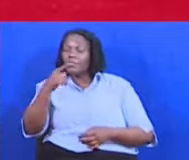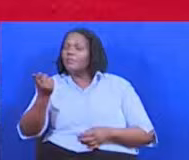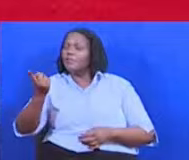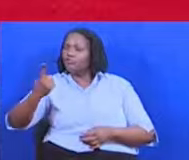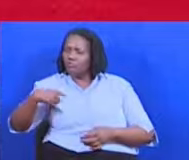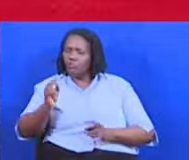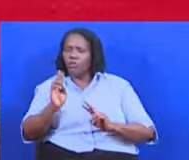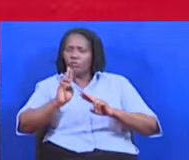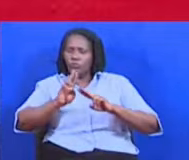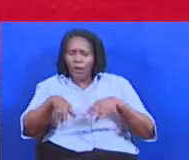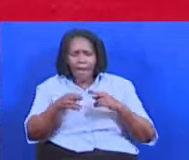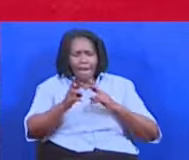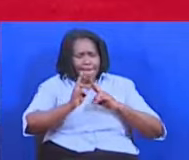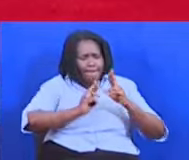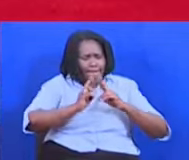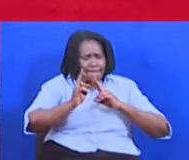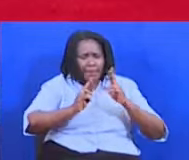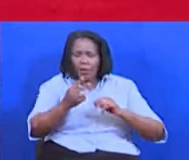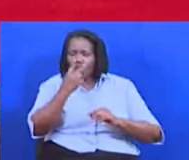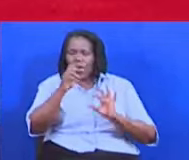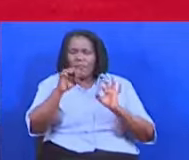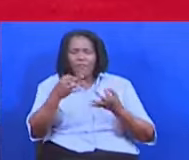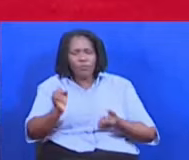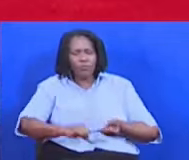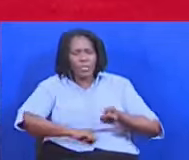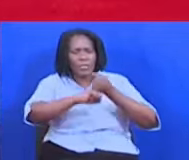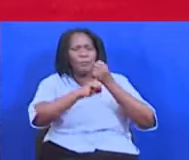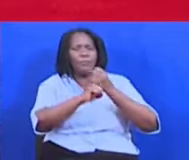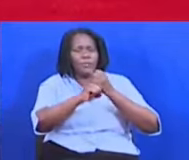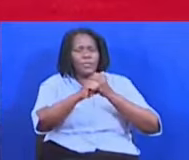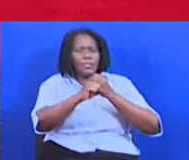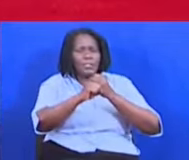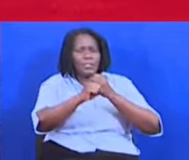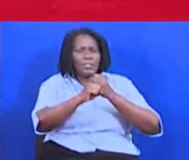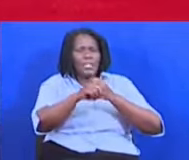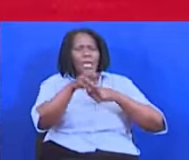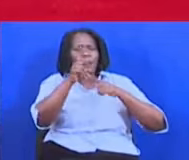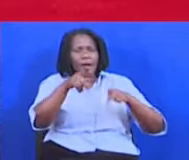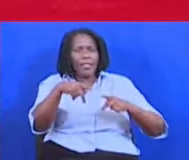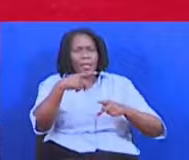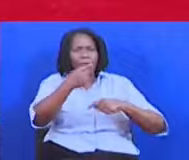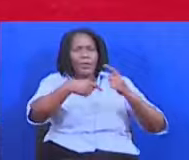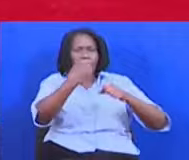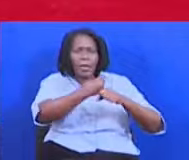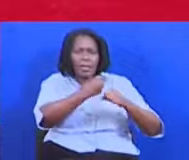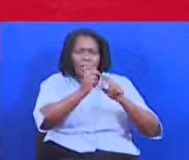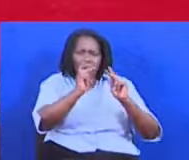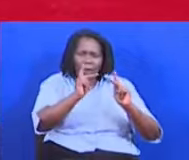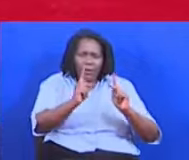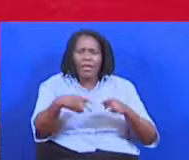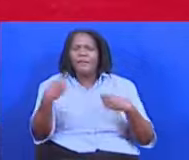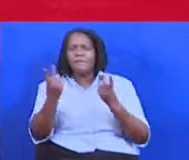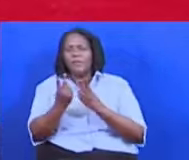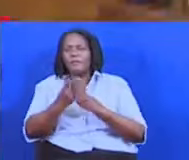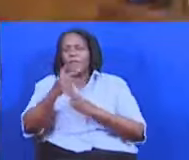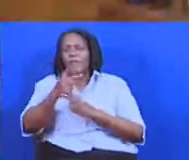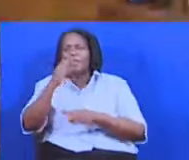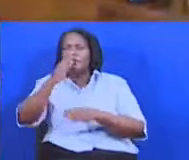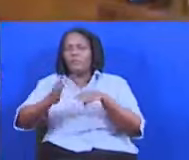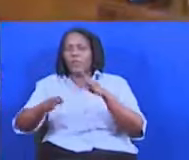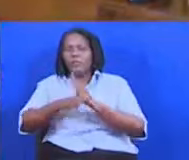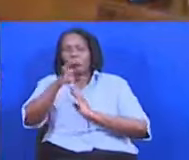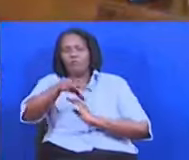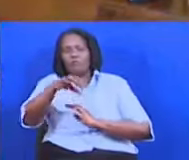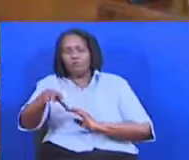gani tunawawezesha wananchi wale kuendelea na shughuli zao bila kuathirika, lakini ile soko pia linajengwa.